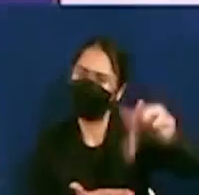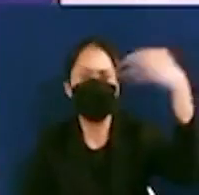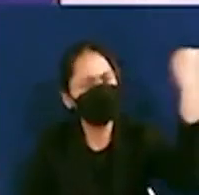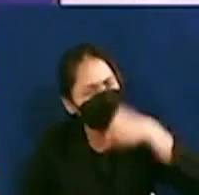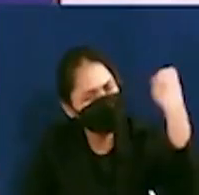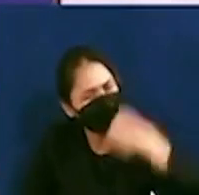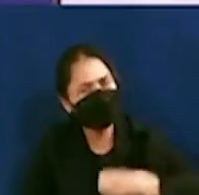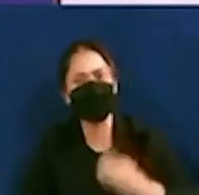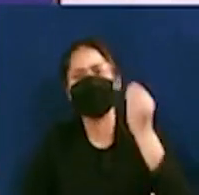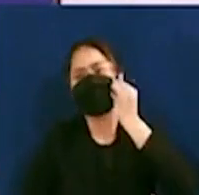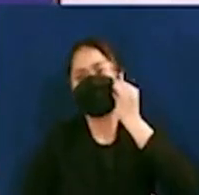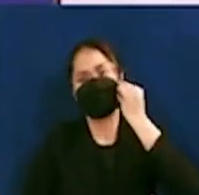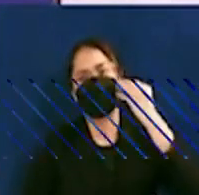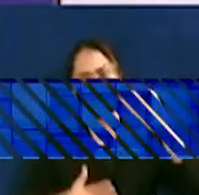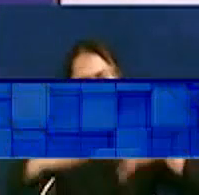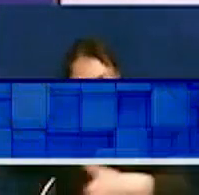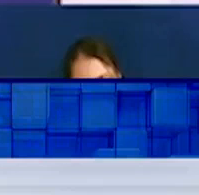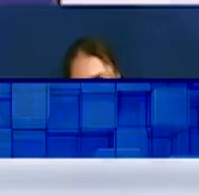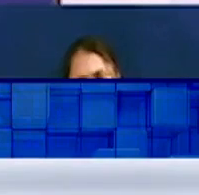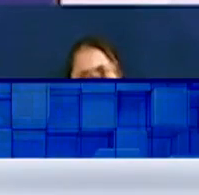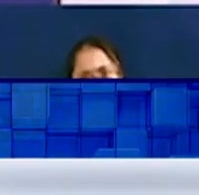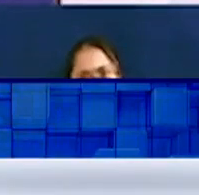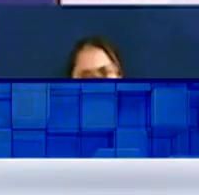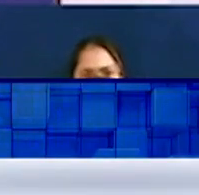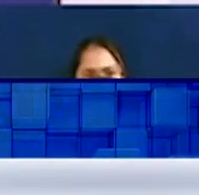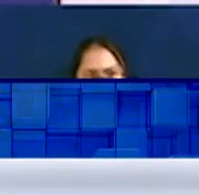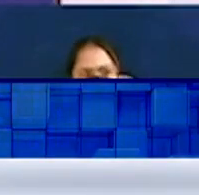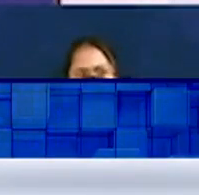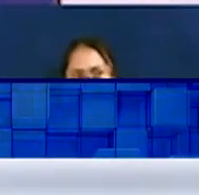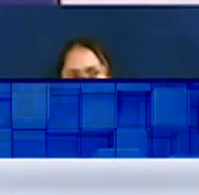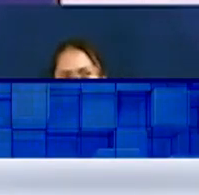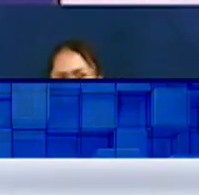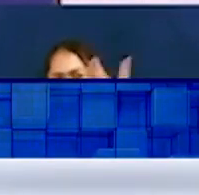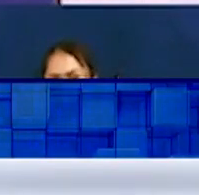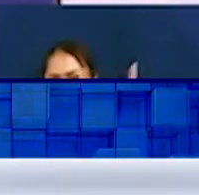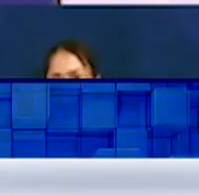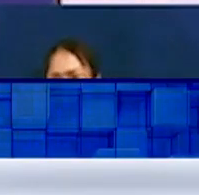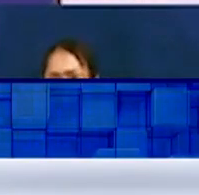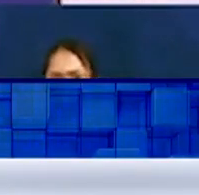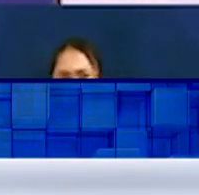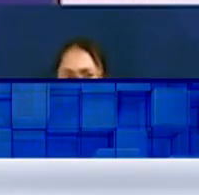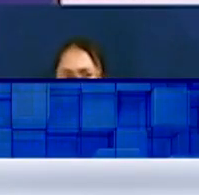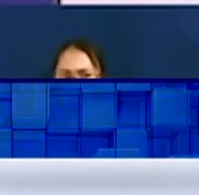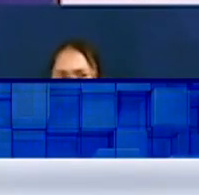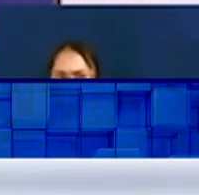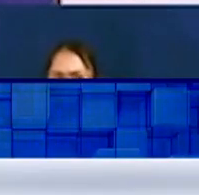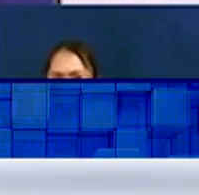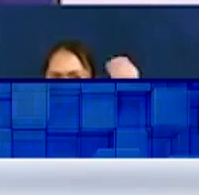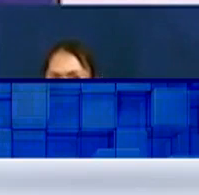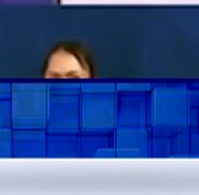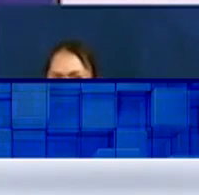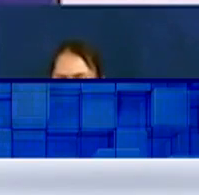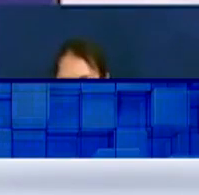แม้กระทั่งอยู่ในบ้านถ้าคนที่อาศัยร่วมบ้านญาติเราเขาไม่ได้อยู่บ้านกับเราตลอดต้องป้องกันตัวเ